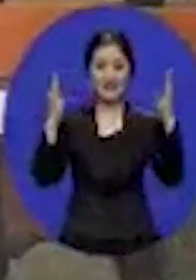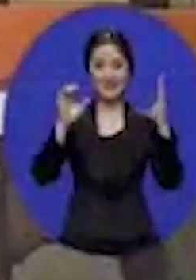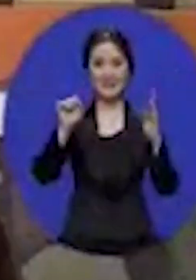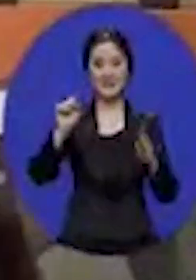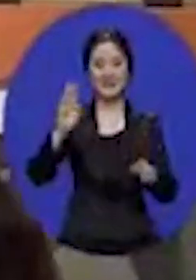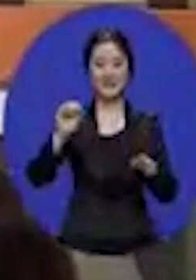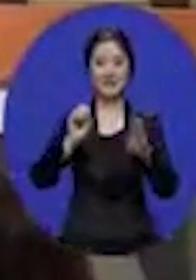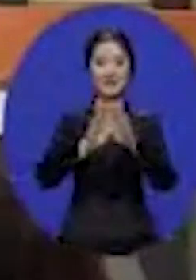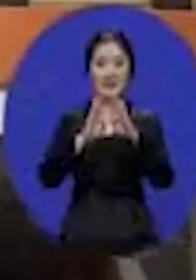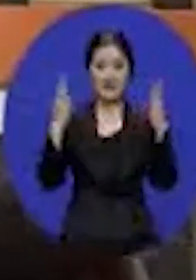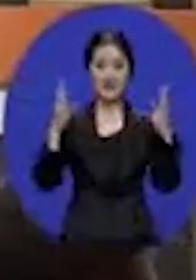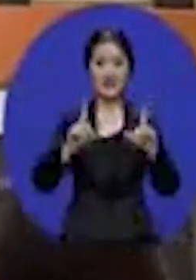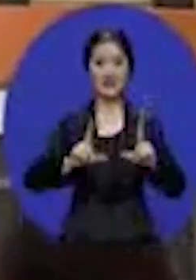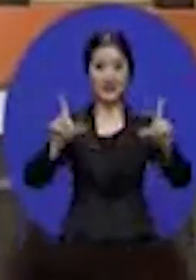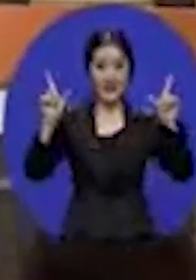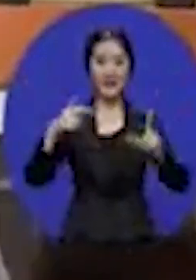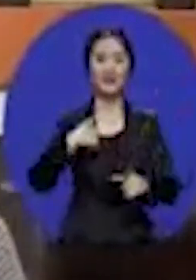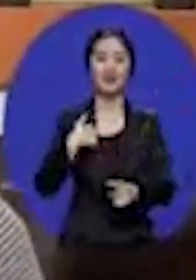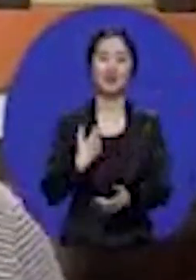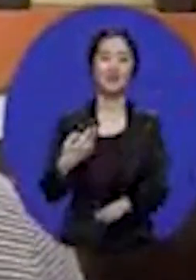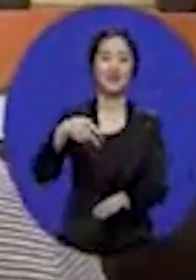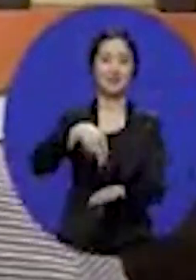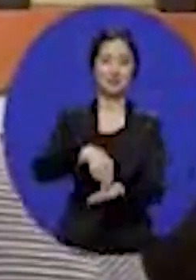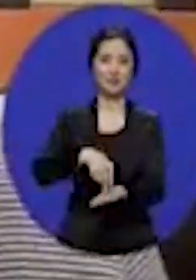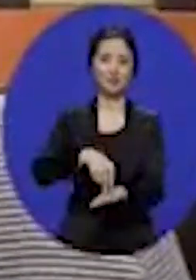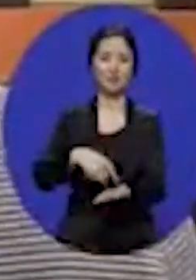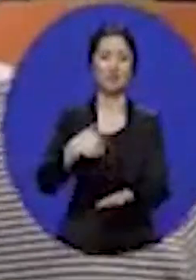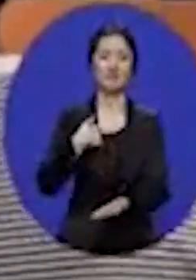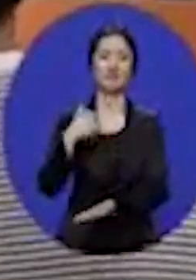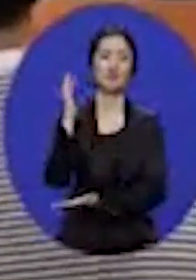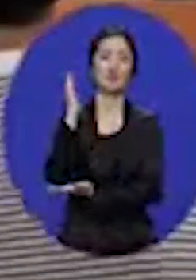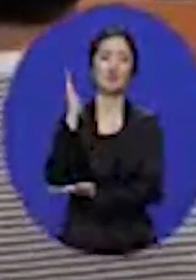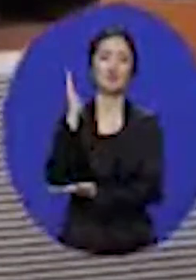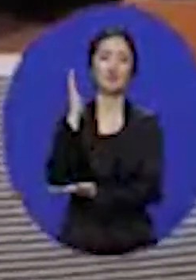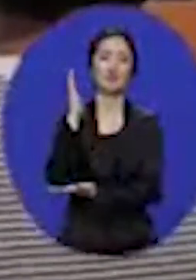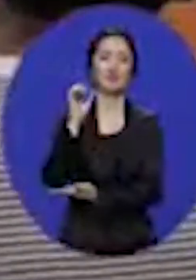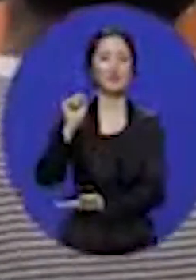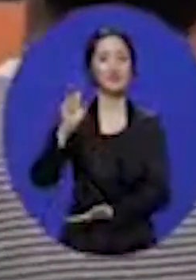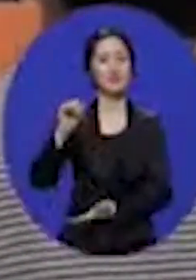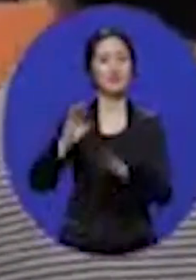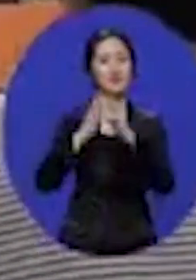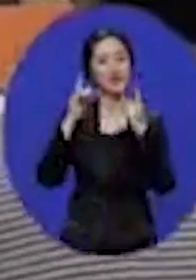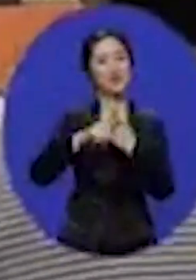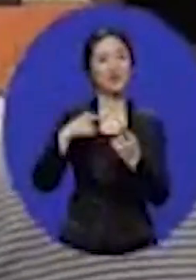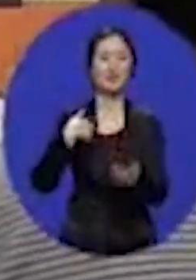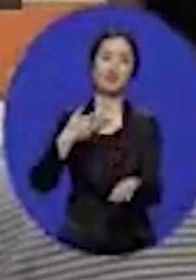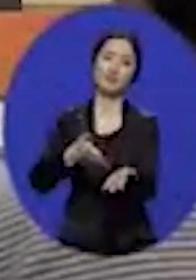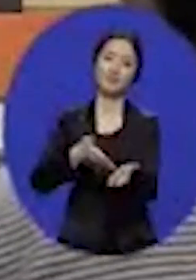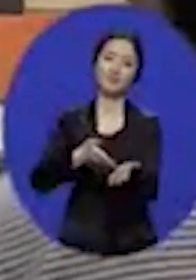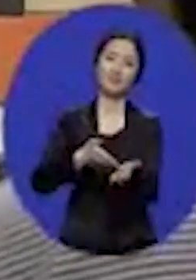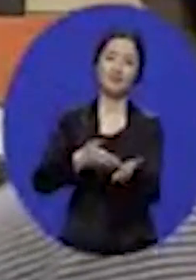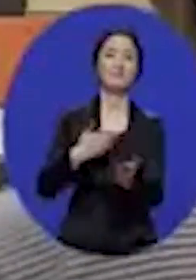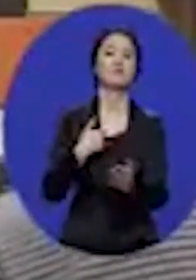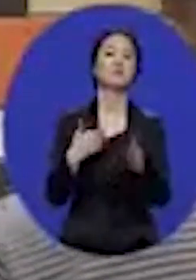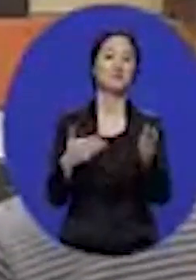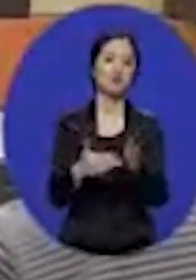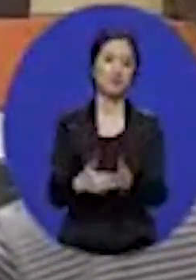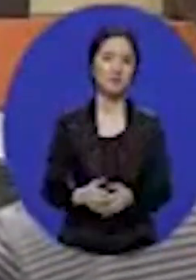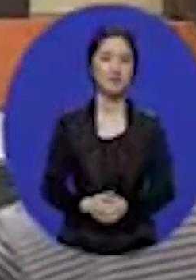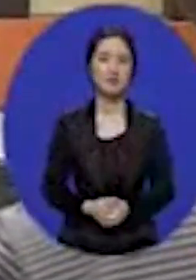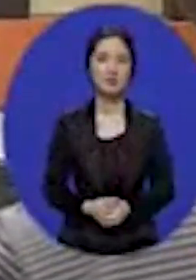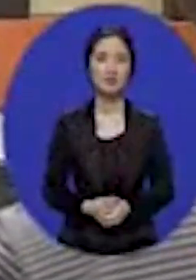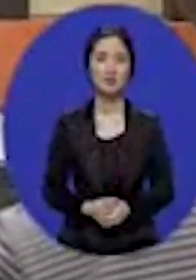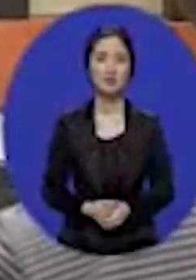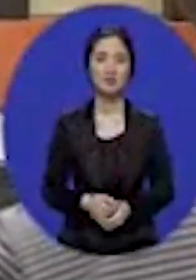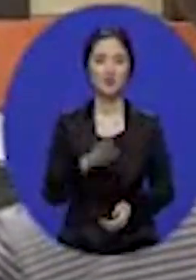창사 기념방송을 제가 하는 그런 영광된 자리에 앉게 됐습니다. 그래서 정말 일생에 한 번도 하기 어려운 그런